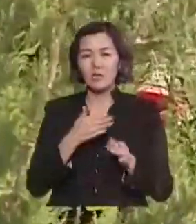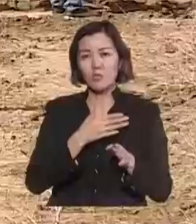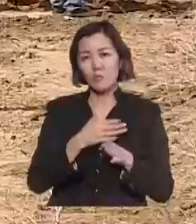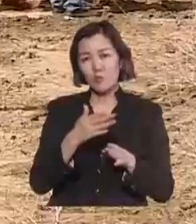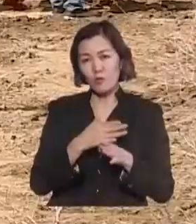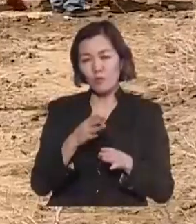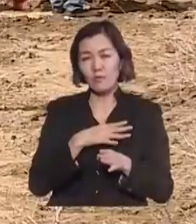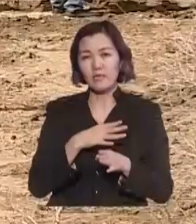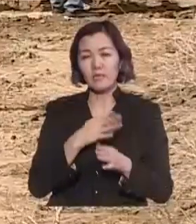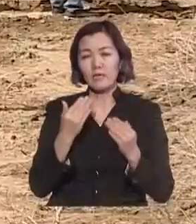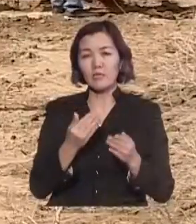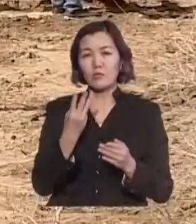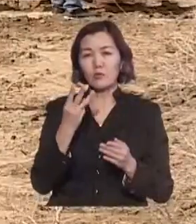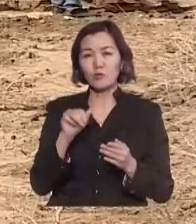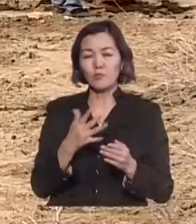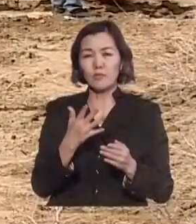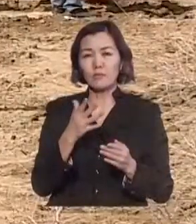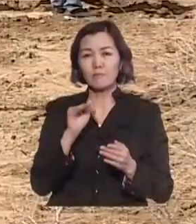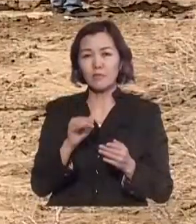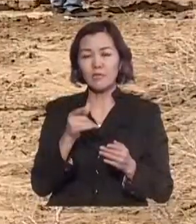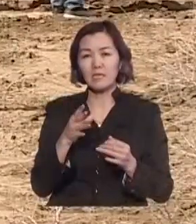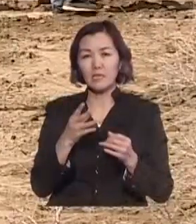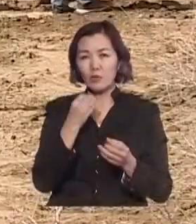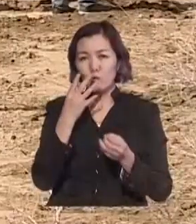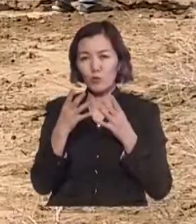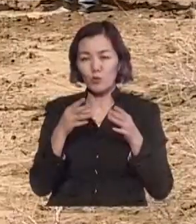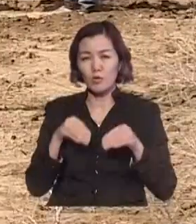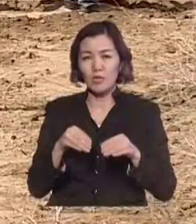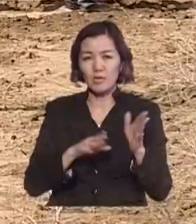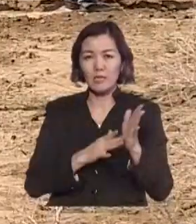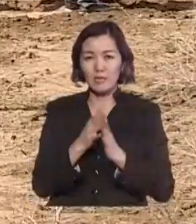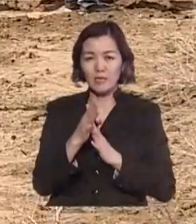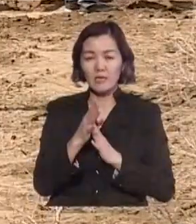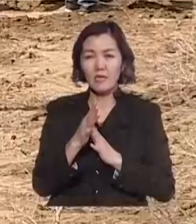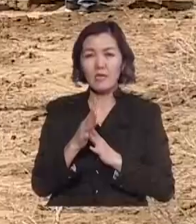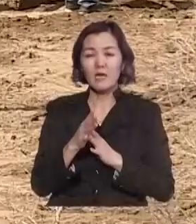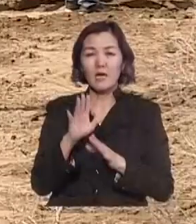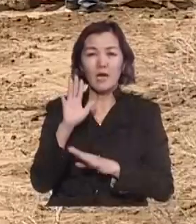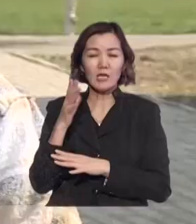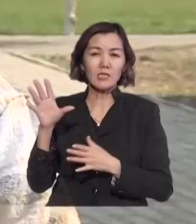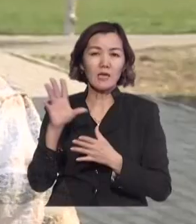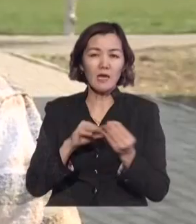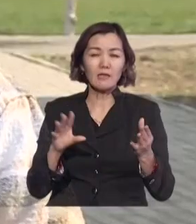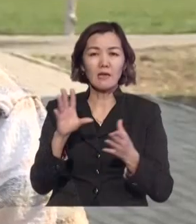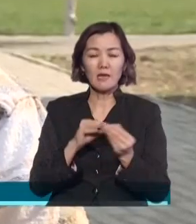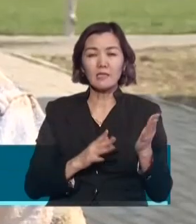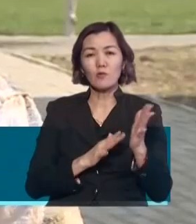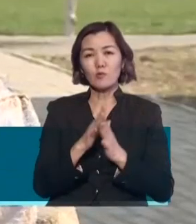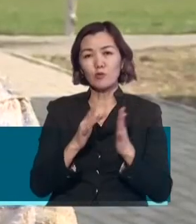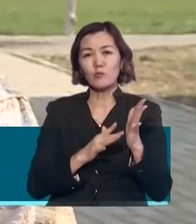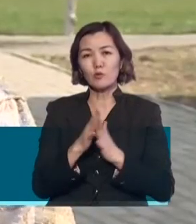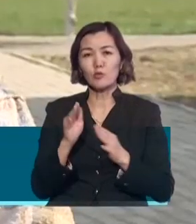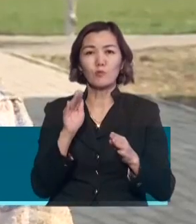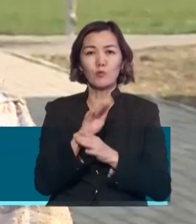жатыр. Қазір 3,5 гектардай гүл егіледі. Ағаштарды біз қайта-қайта жаңғыртып отырмыз. Айналаңдағы